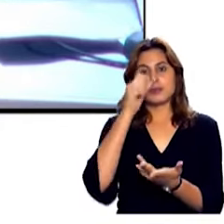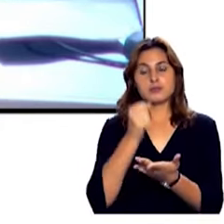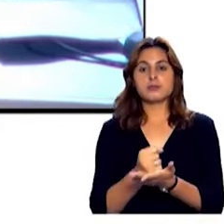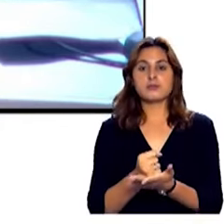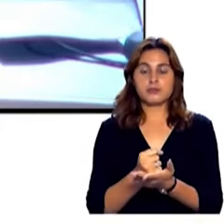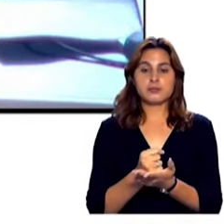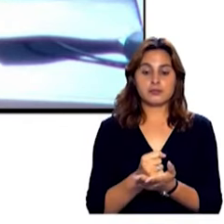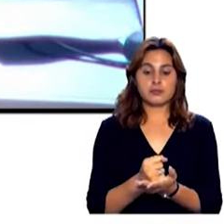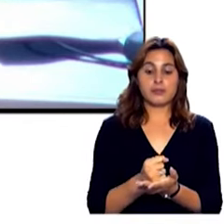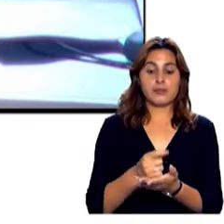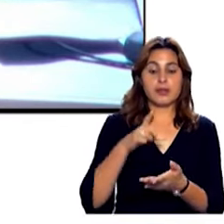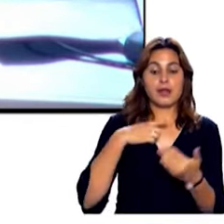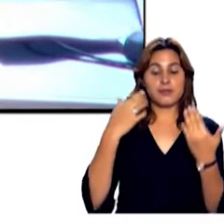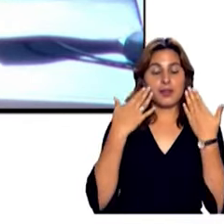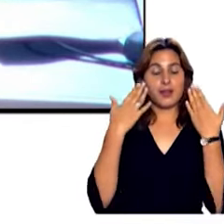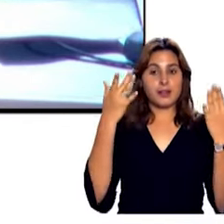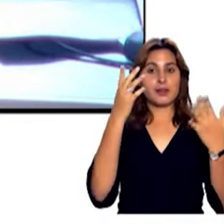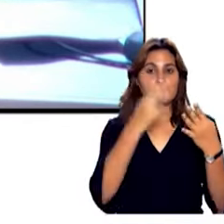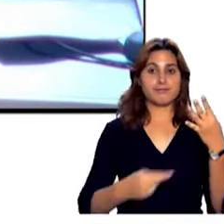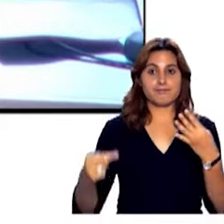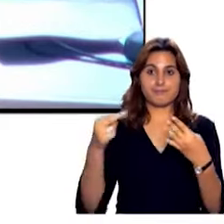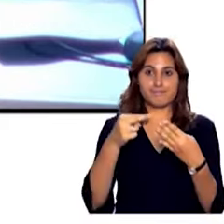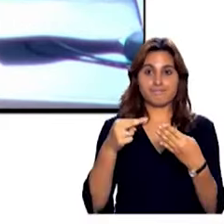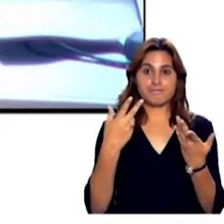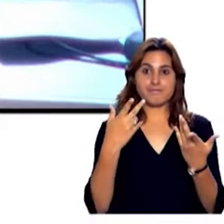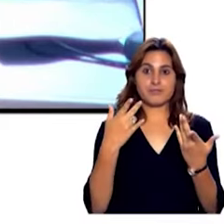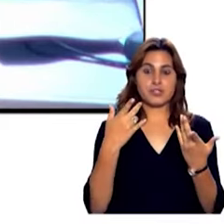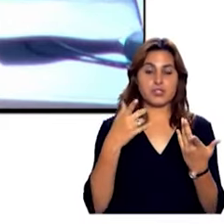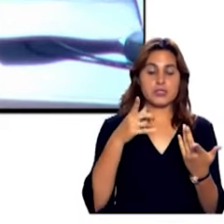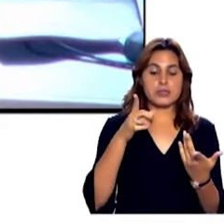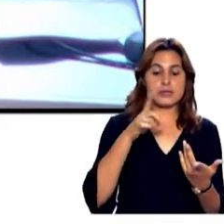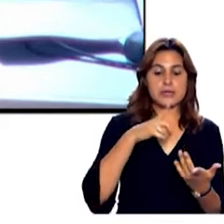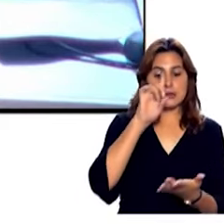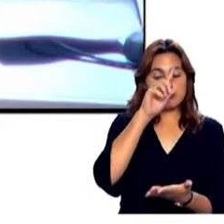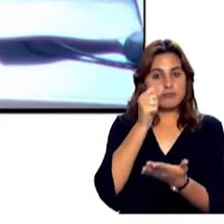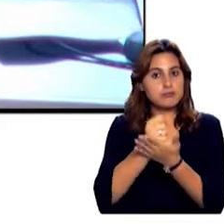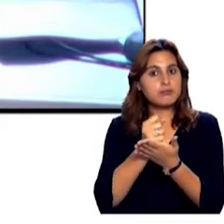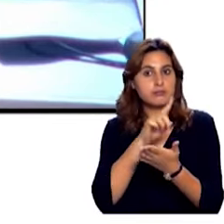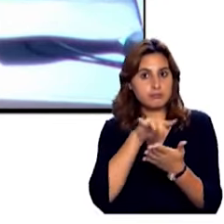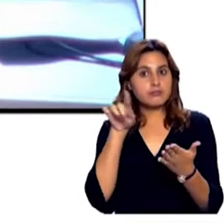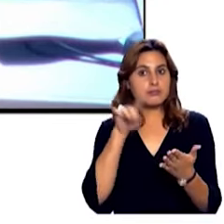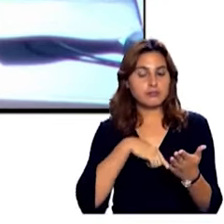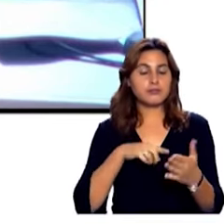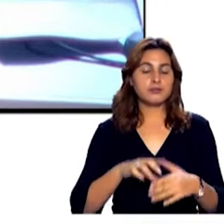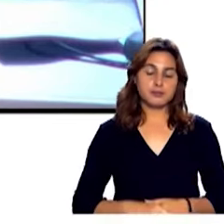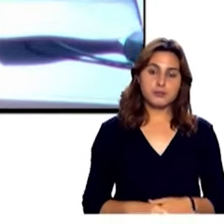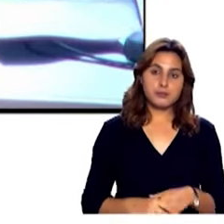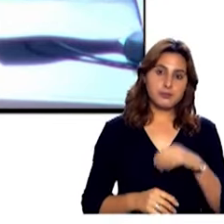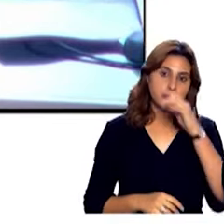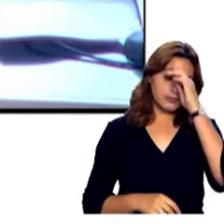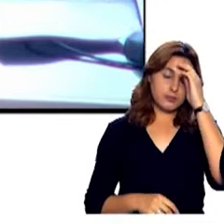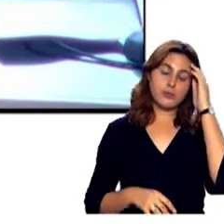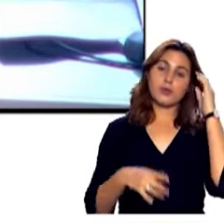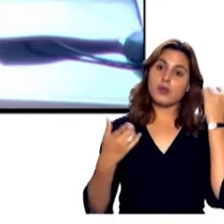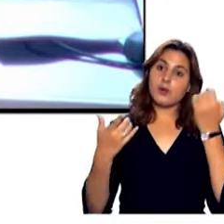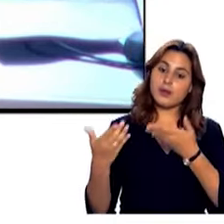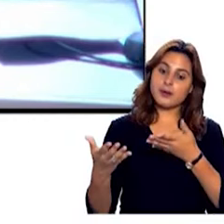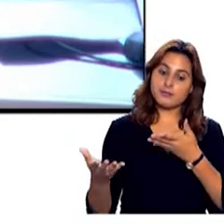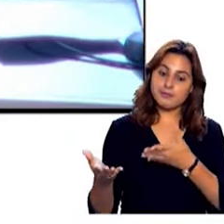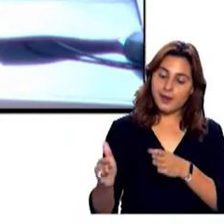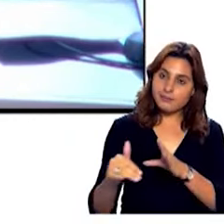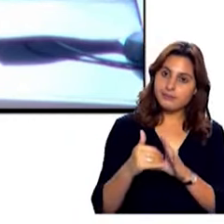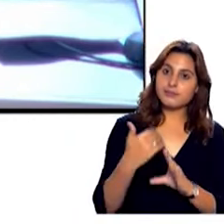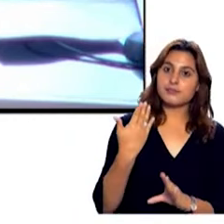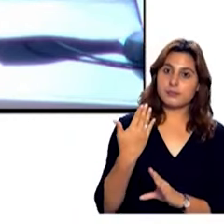n'A aucune chance d'abou Il est irrecevable manifestement irrecevable ou manifestement non